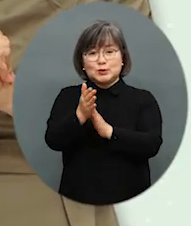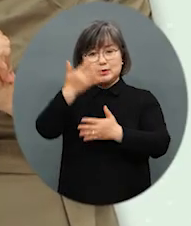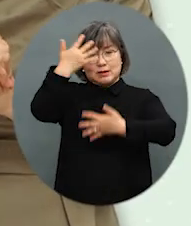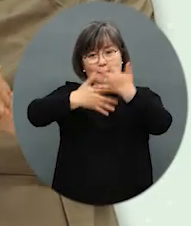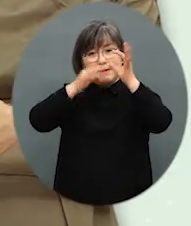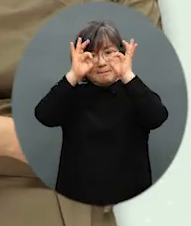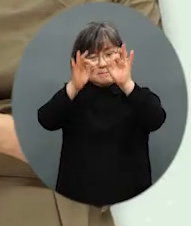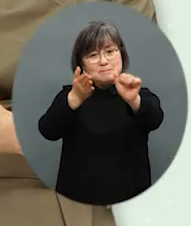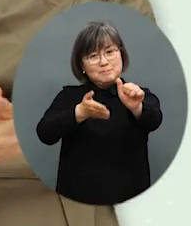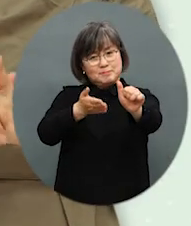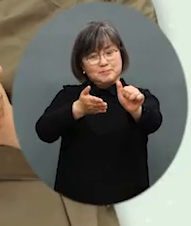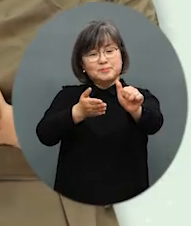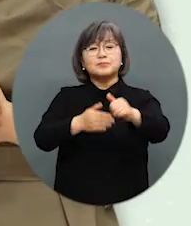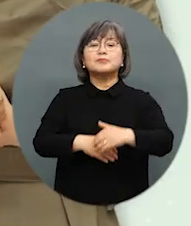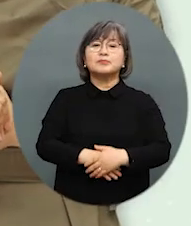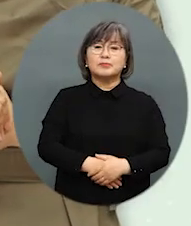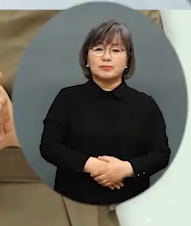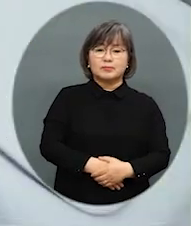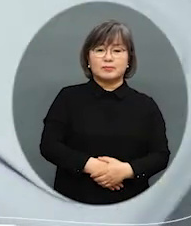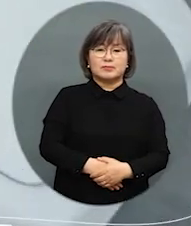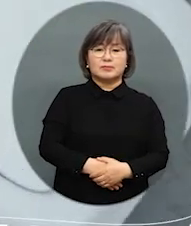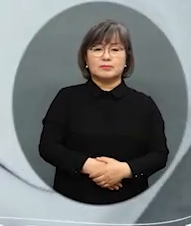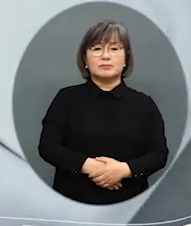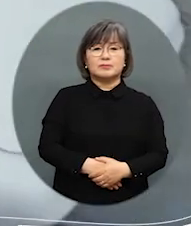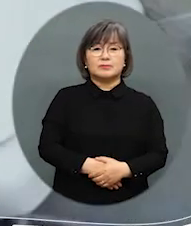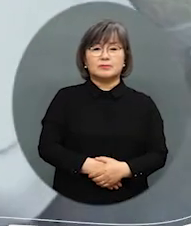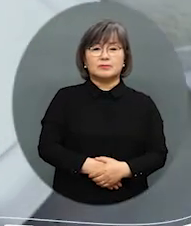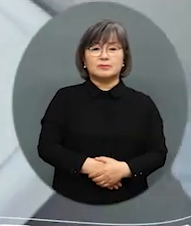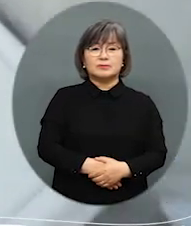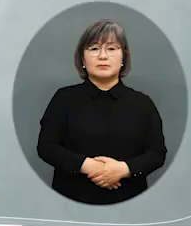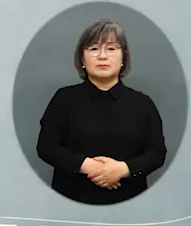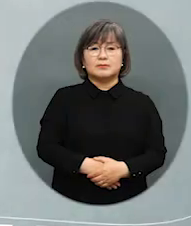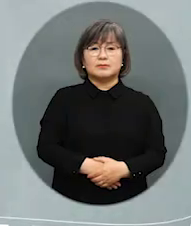씻기 동영상을 한번 살펴볼까요?